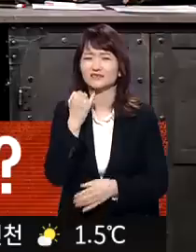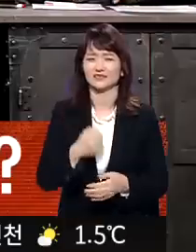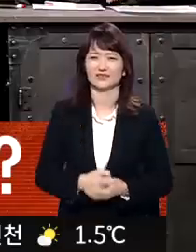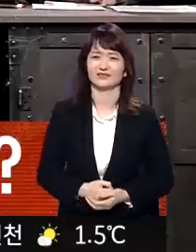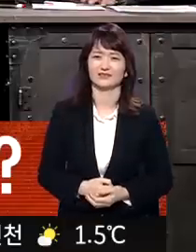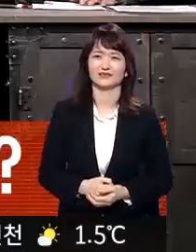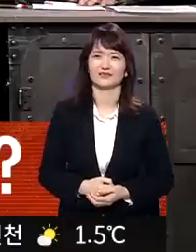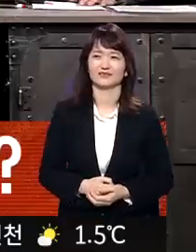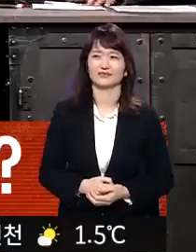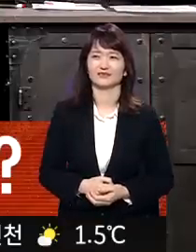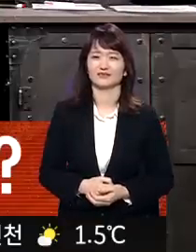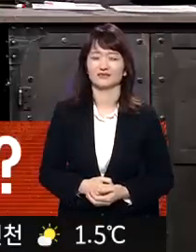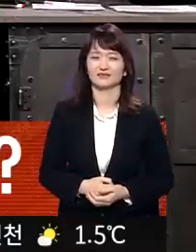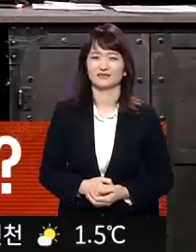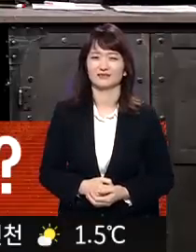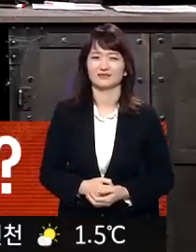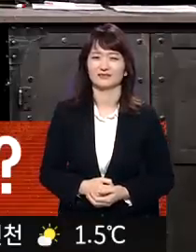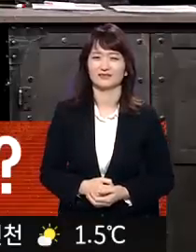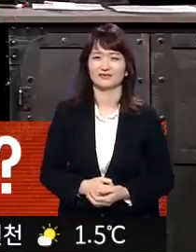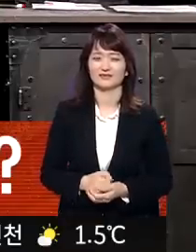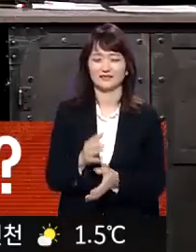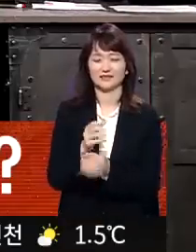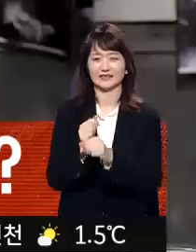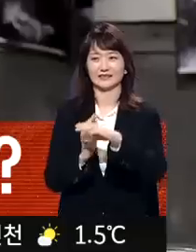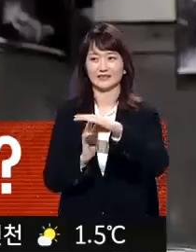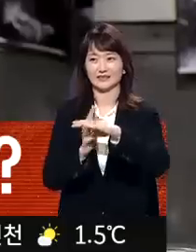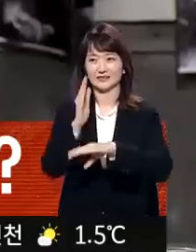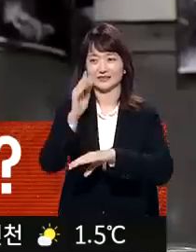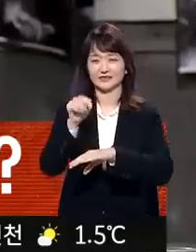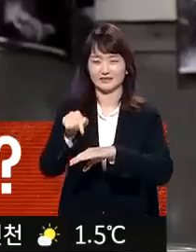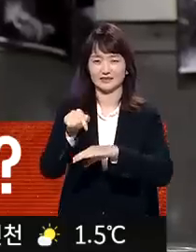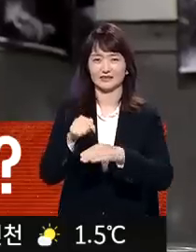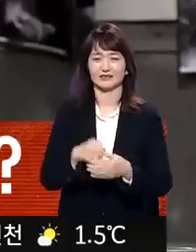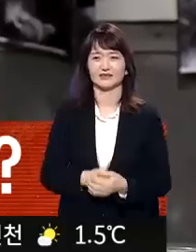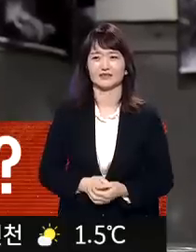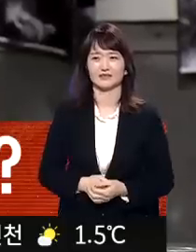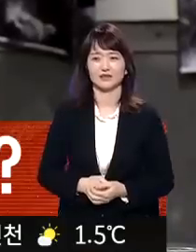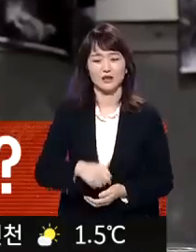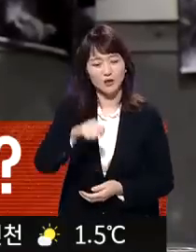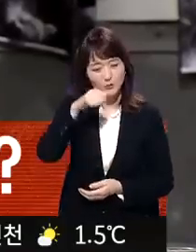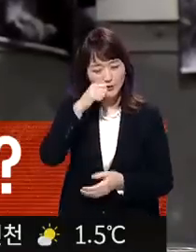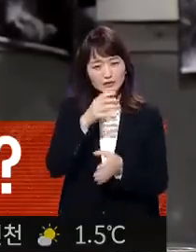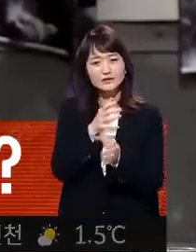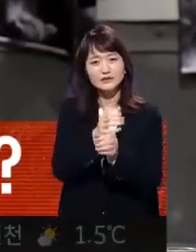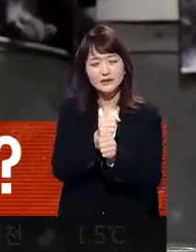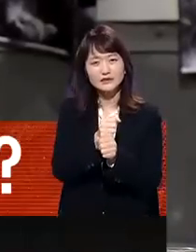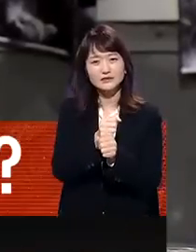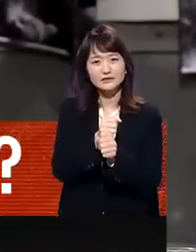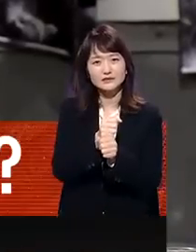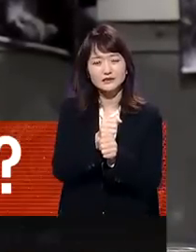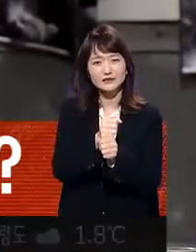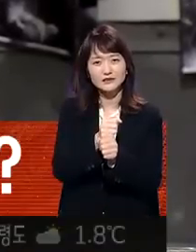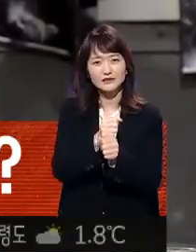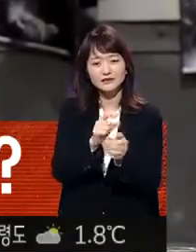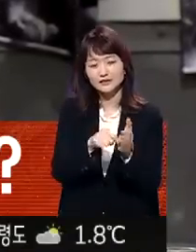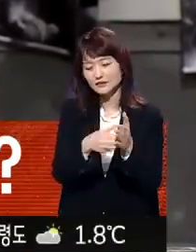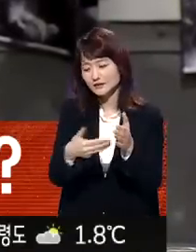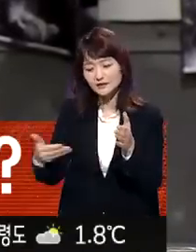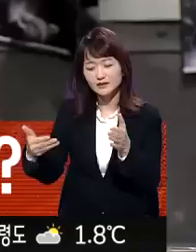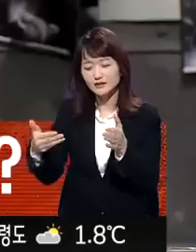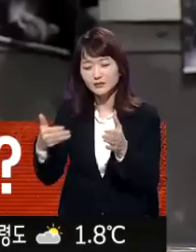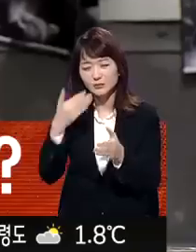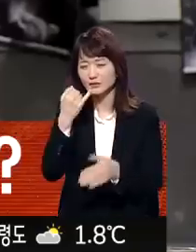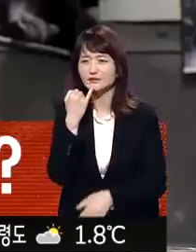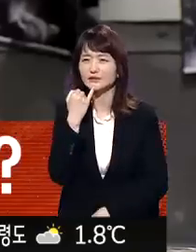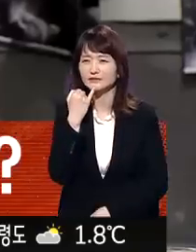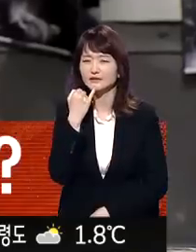따지면 안 된다고 보는 거. 물론, 유통기간은 지나야 되지만, 먹는 기간, 소비기간은 조금 지나도 문제가 없으니까 너무